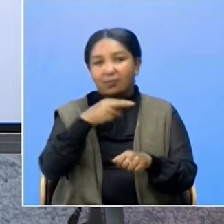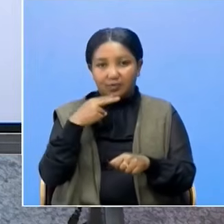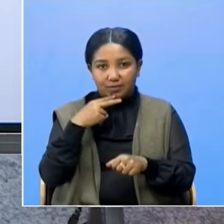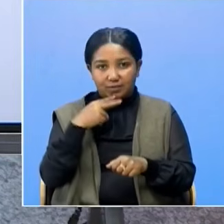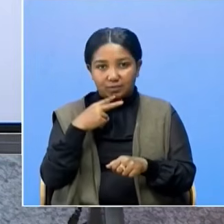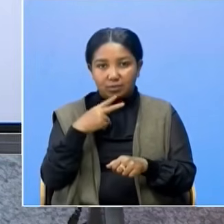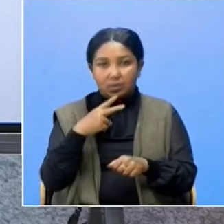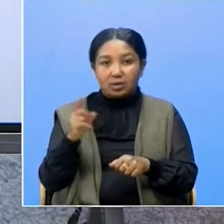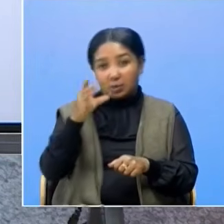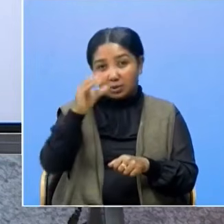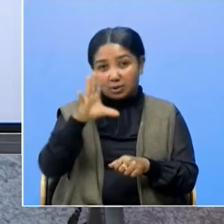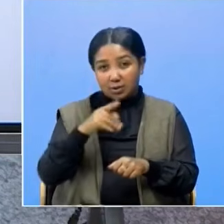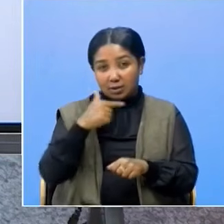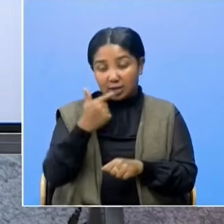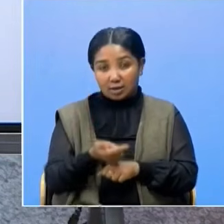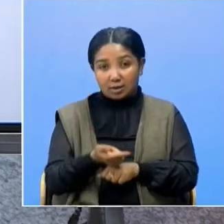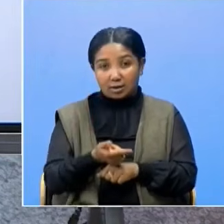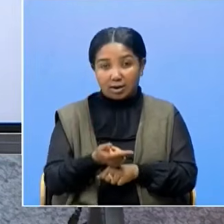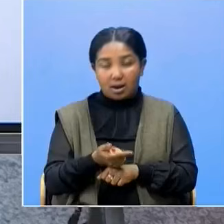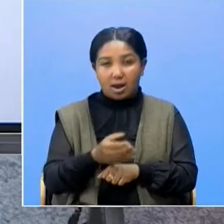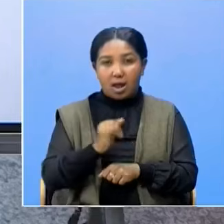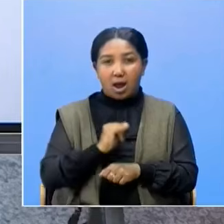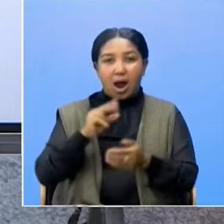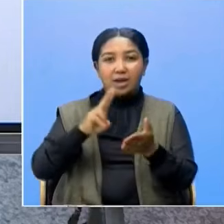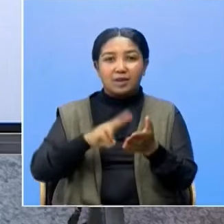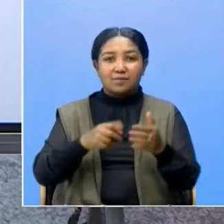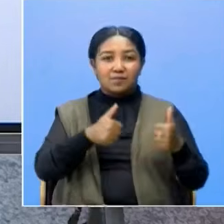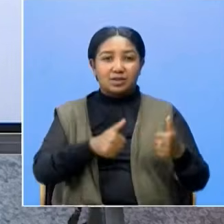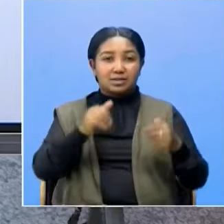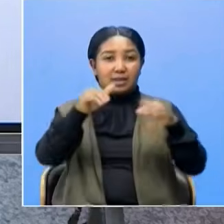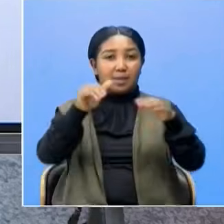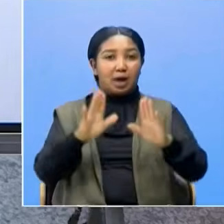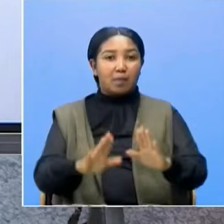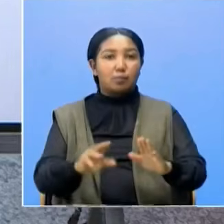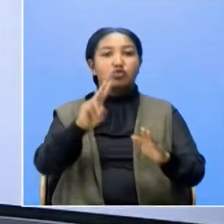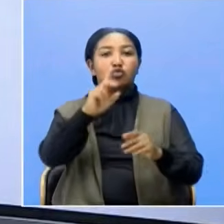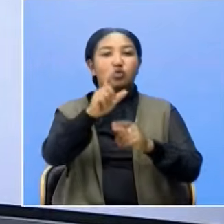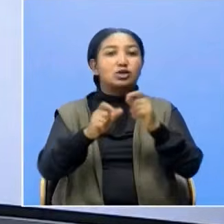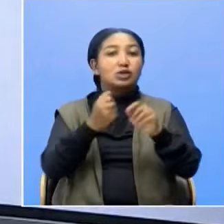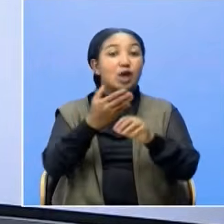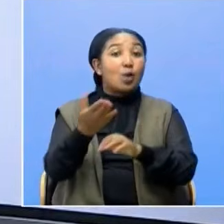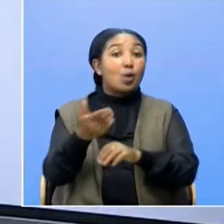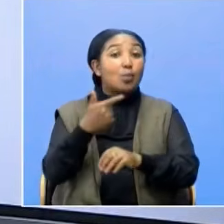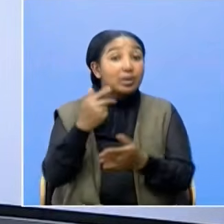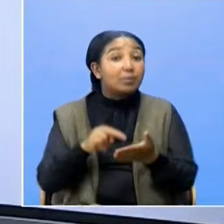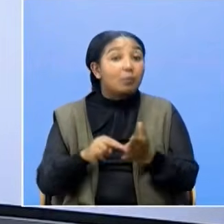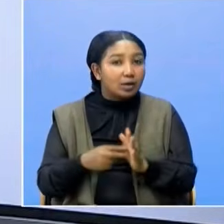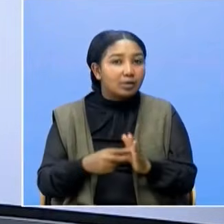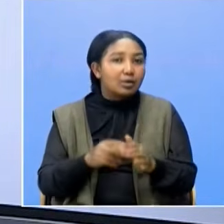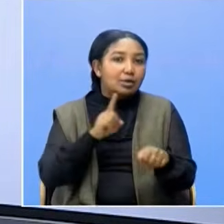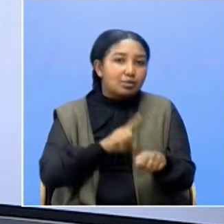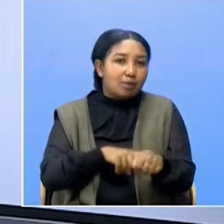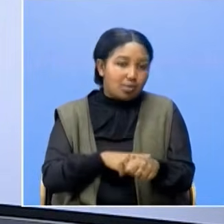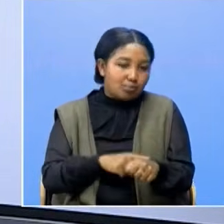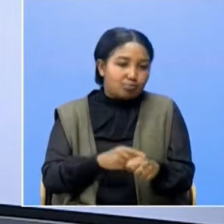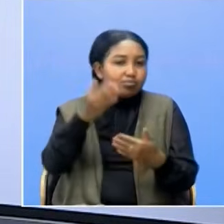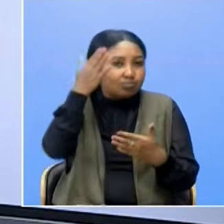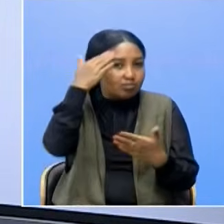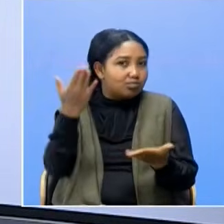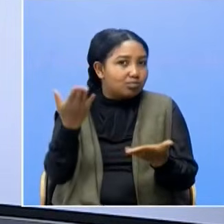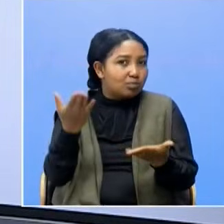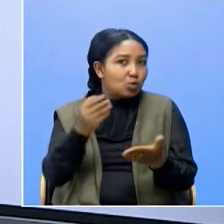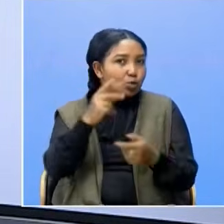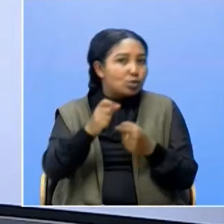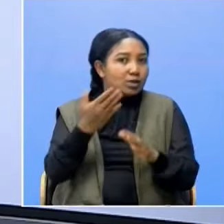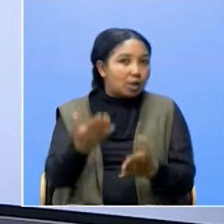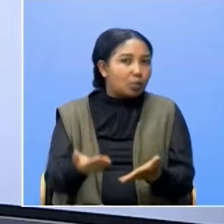If somebody says, I read ፍቅር እስከ መቃብር 2 years ago, that means the time of happening is clear and